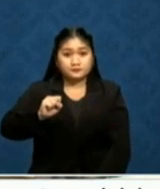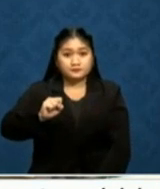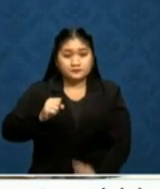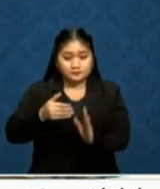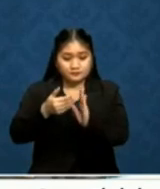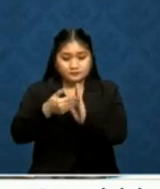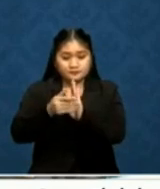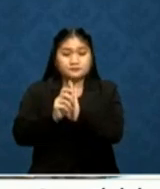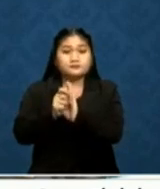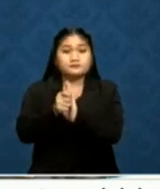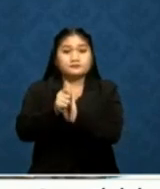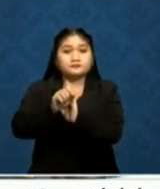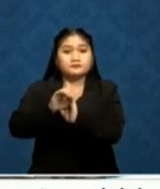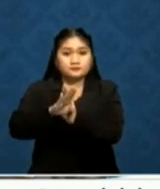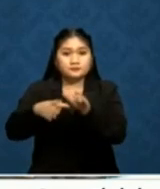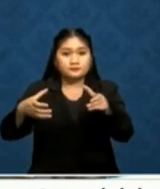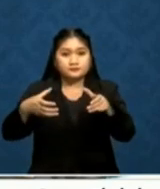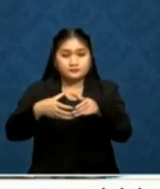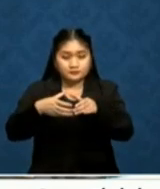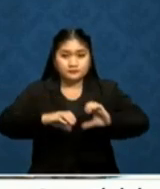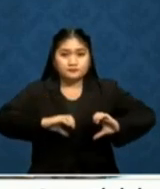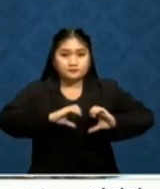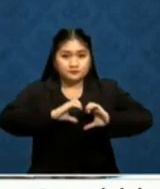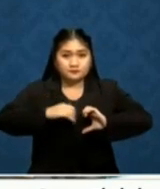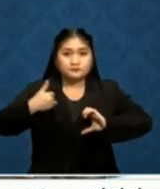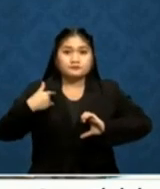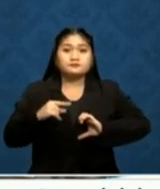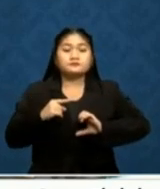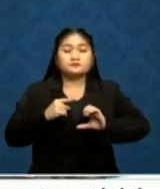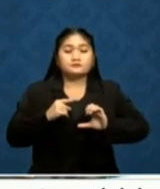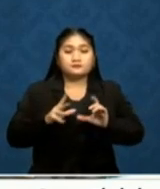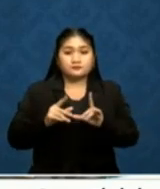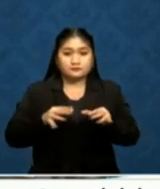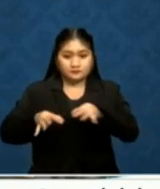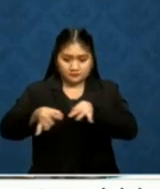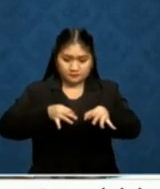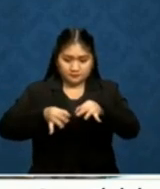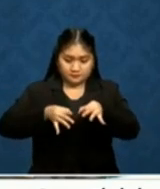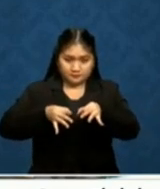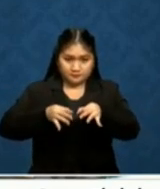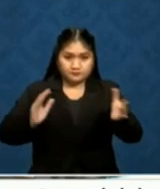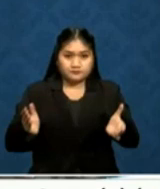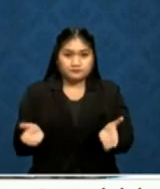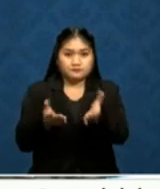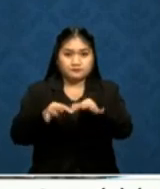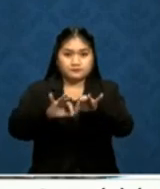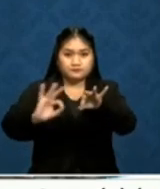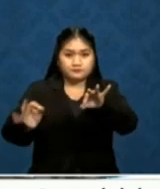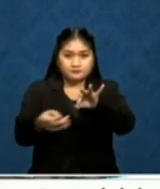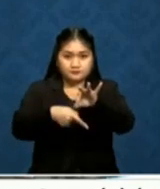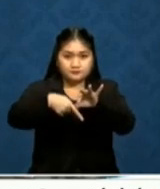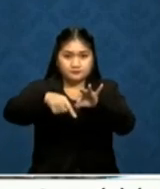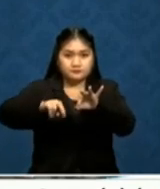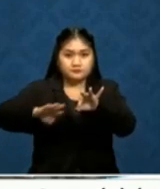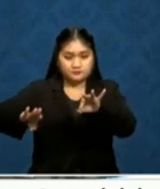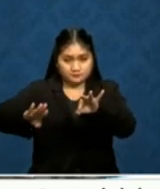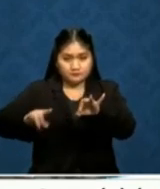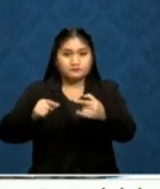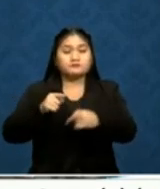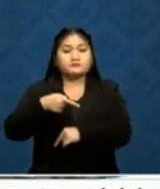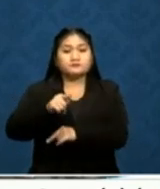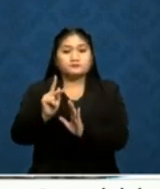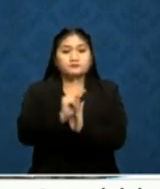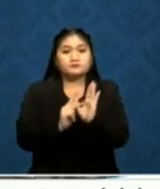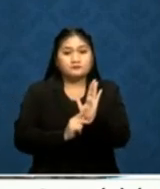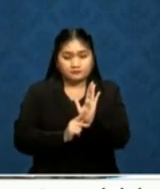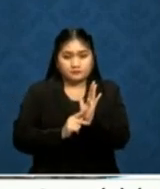ดอุบลราชธานีพรรคภูมิใจไทยขออภิปรายสนับสนุนร่างพระราชบัญญัติแก้ไขเพิ่มเติมประมวลกฎหมายอ